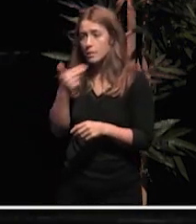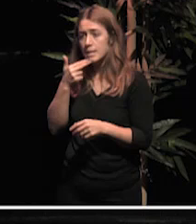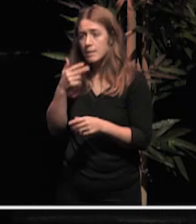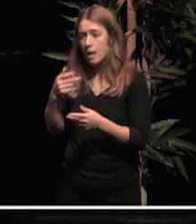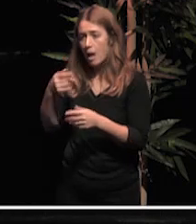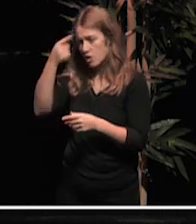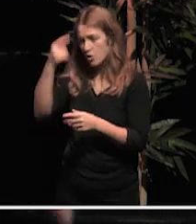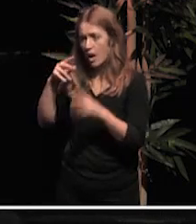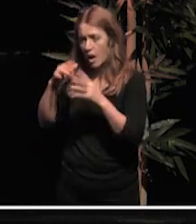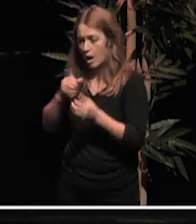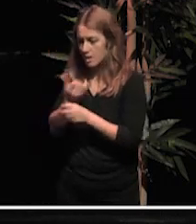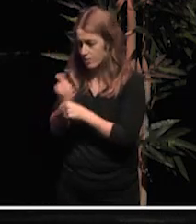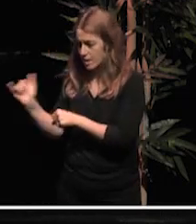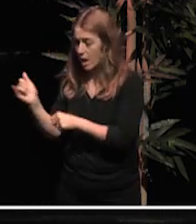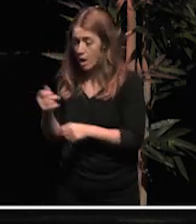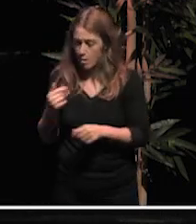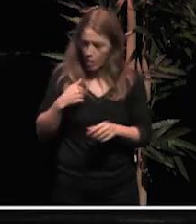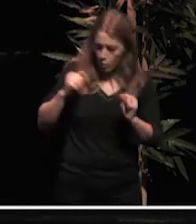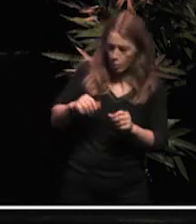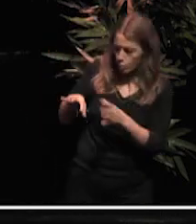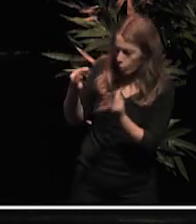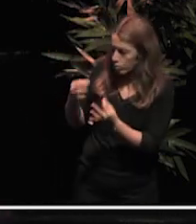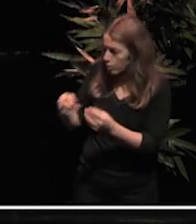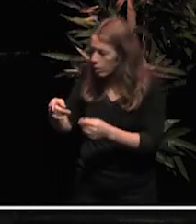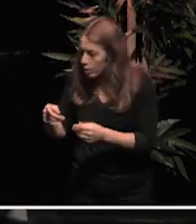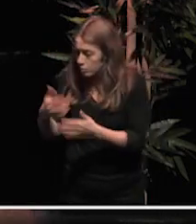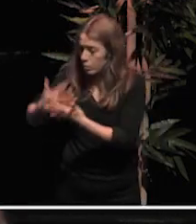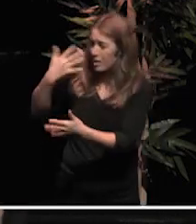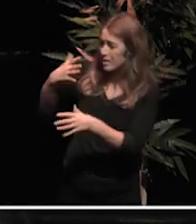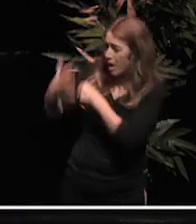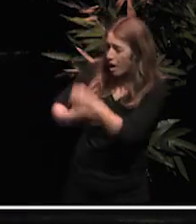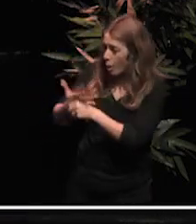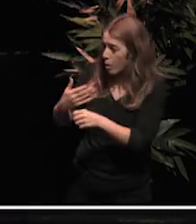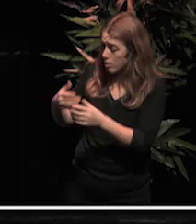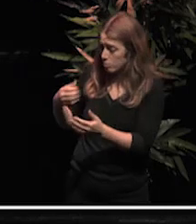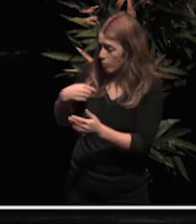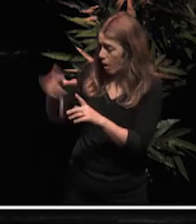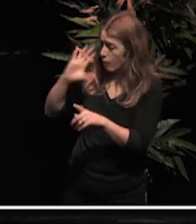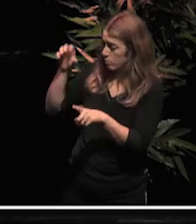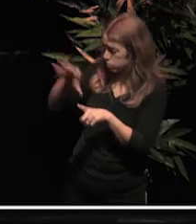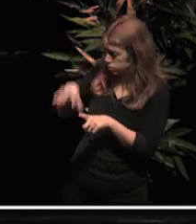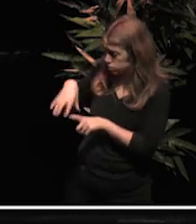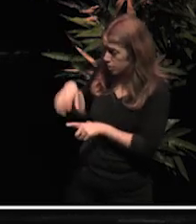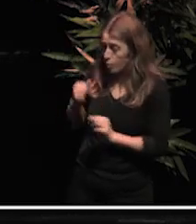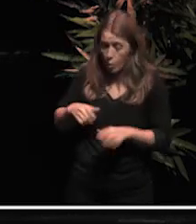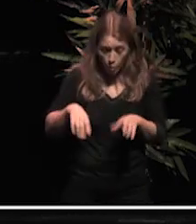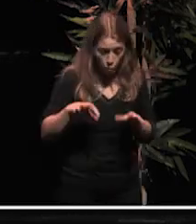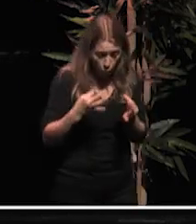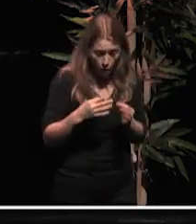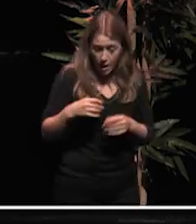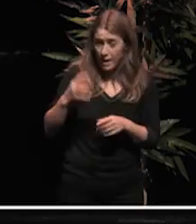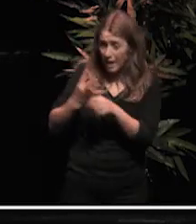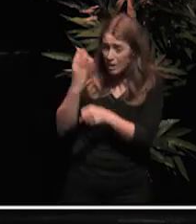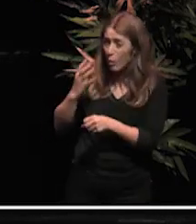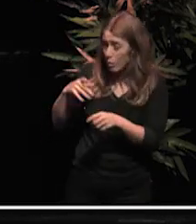j'ai fait depuis très longtemps. Et donc, je me crée une base de données, mon Google personnel, qui me permet de retrouver des tweets d'il y a 4 ans, plus le lien cliquable, qui